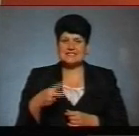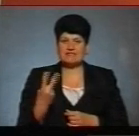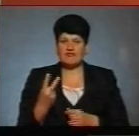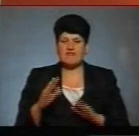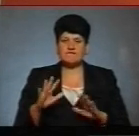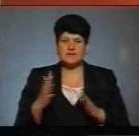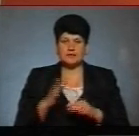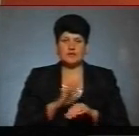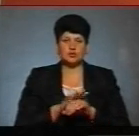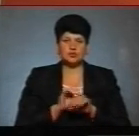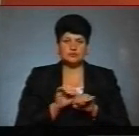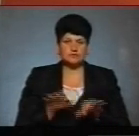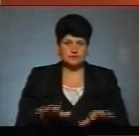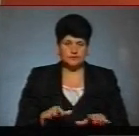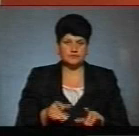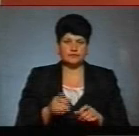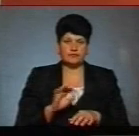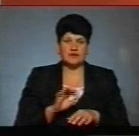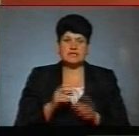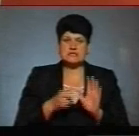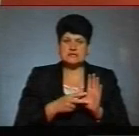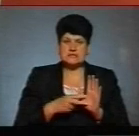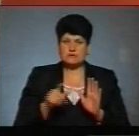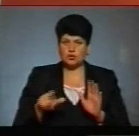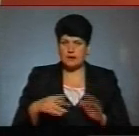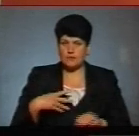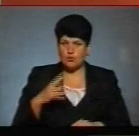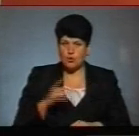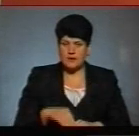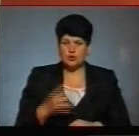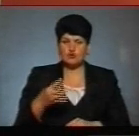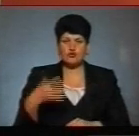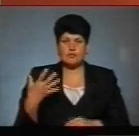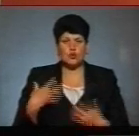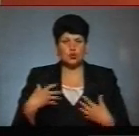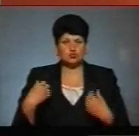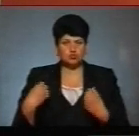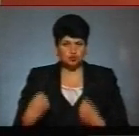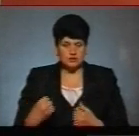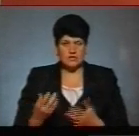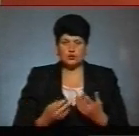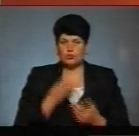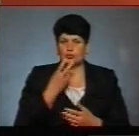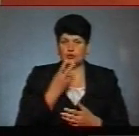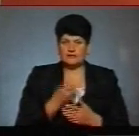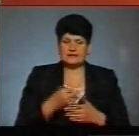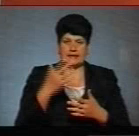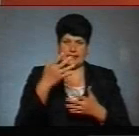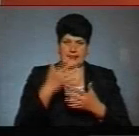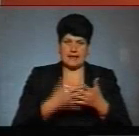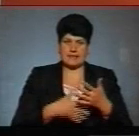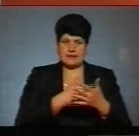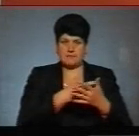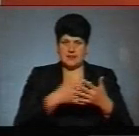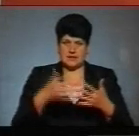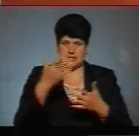випадки COVID-19, 7 людей, на жаль, померло, 45 одужало. Якщо глянути на таблицю